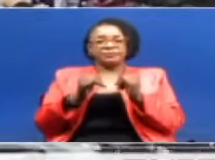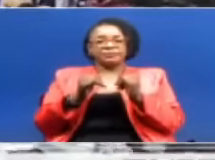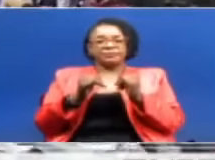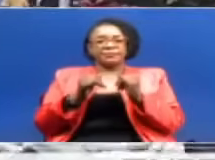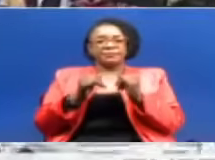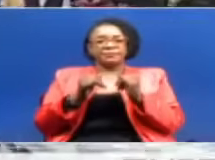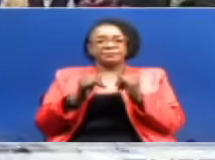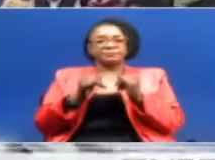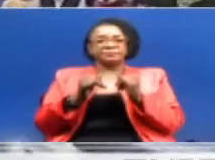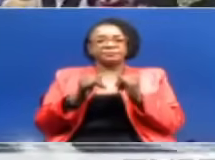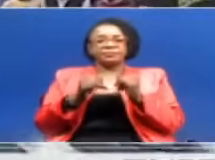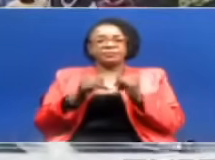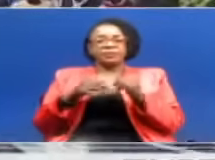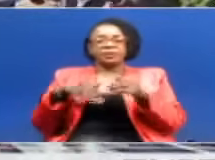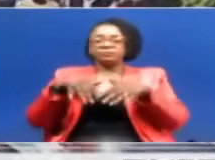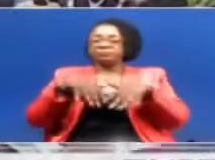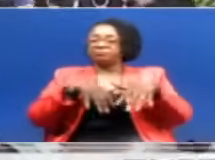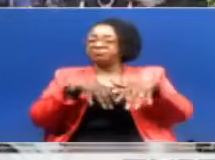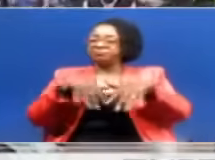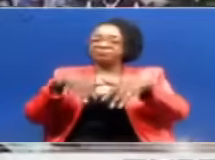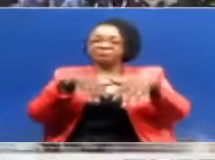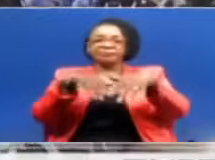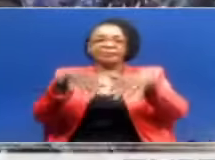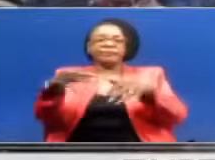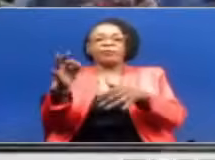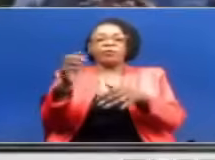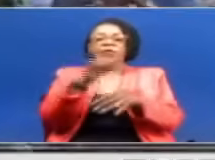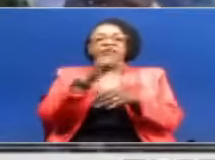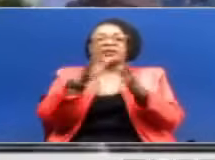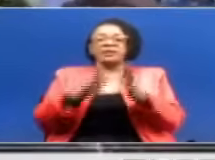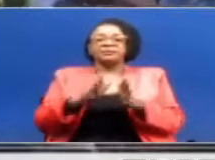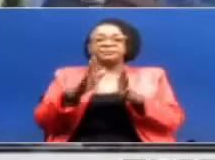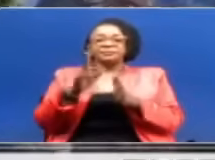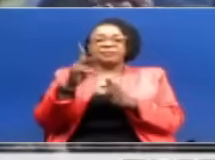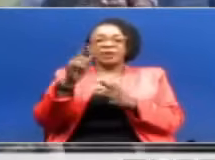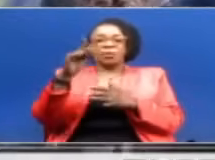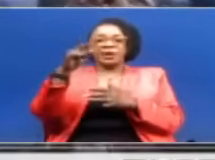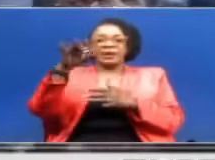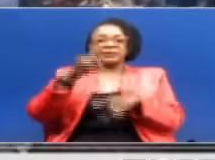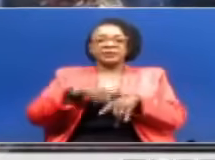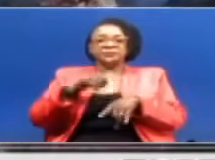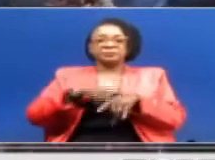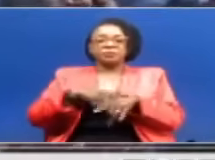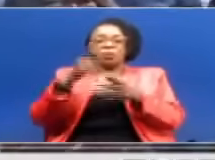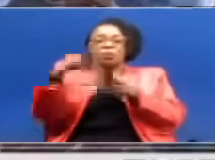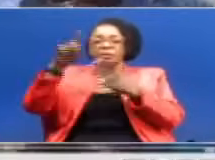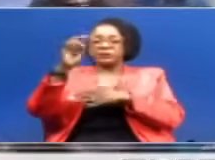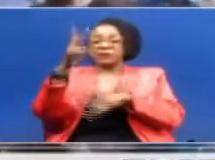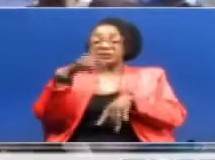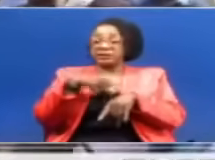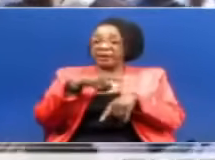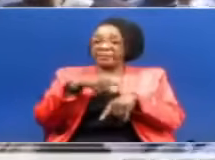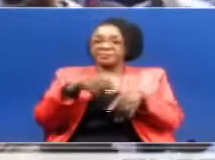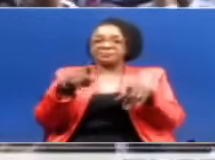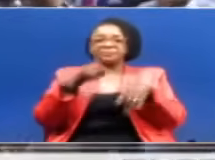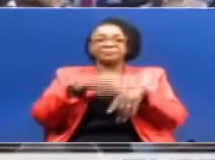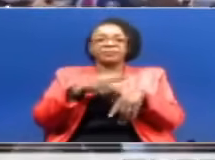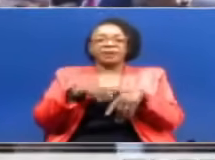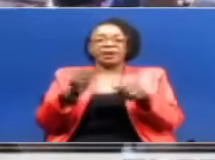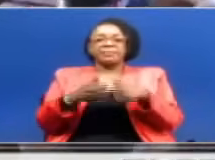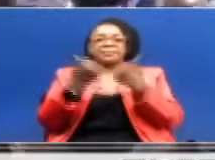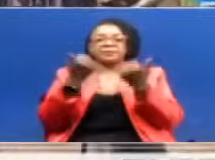Ni msafara wa marejeo nyumbani ya gavana Kawira Mwangaza baada ya ushindi wa pili katika bunge la seneti kufuatia hatua ya bunge